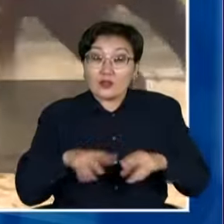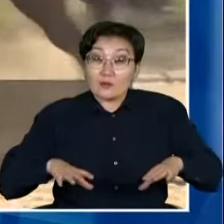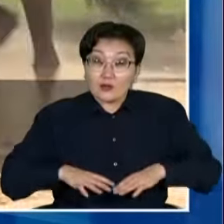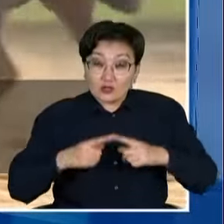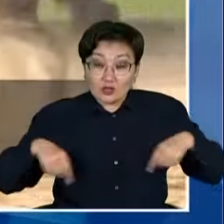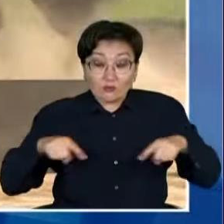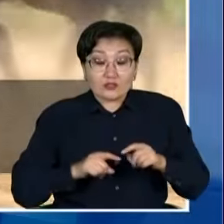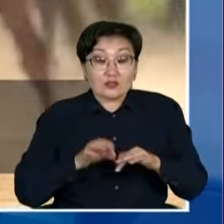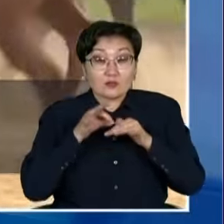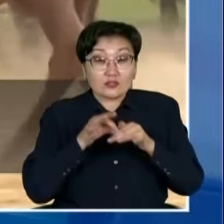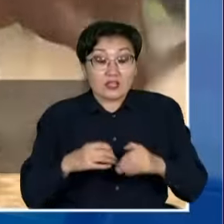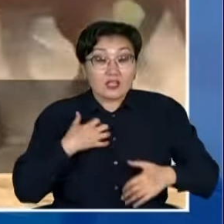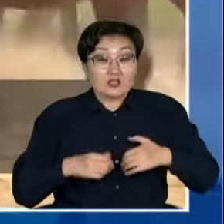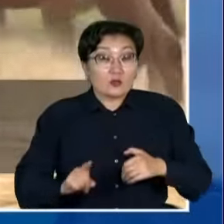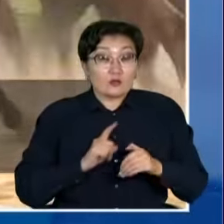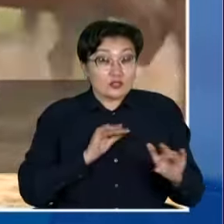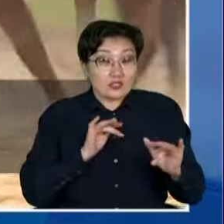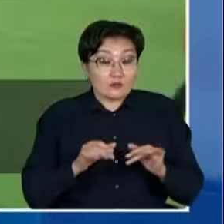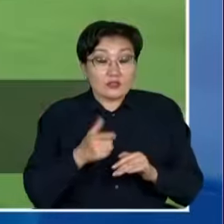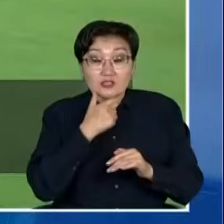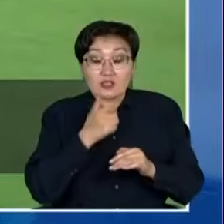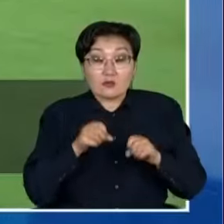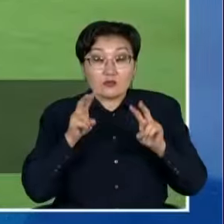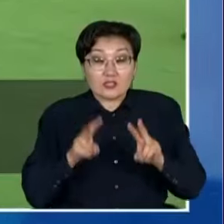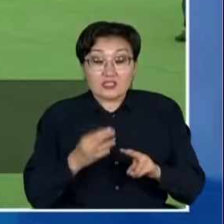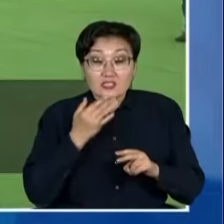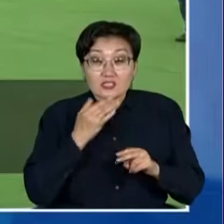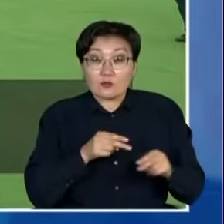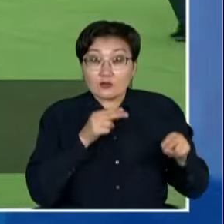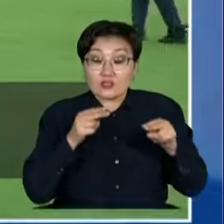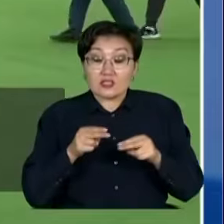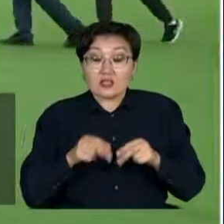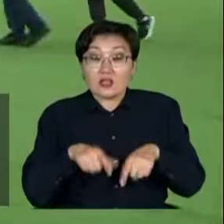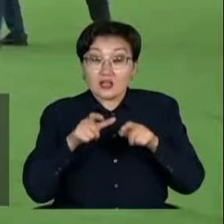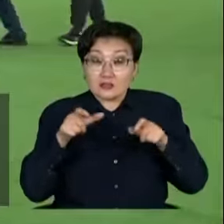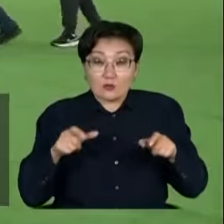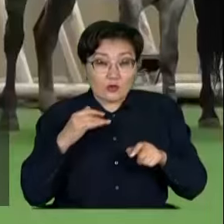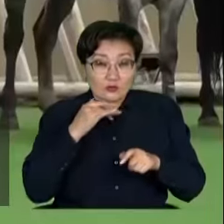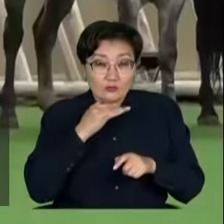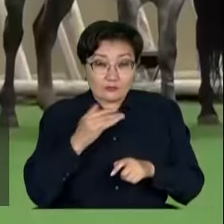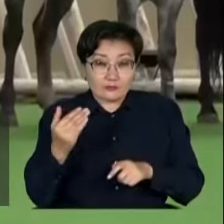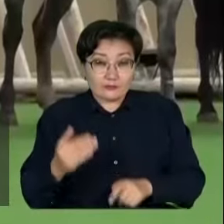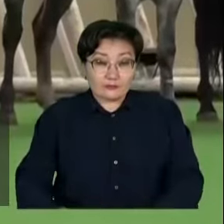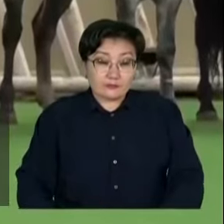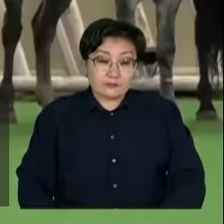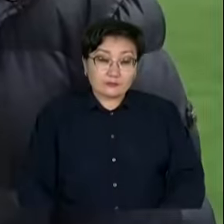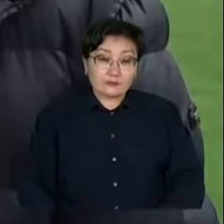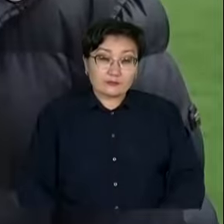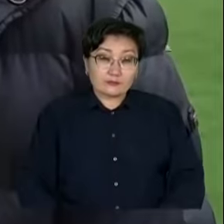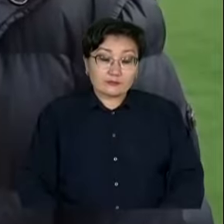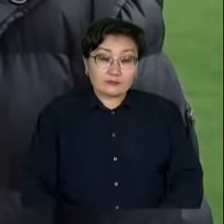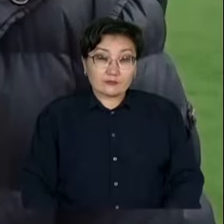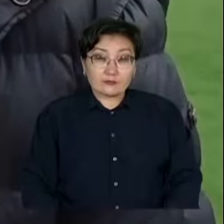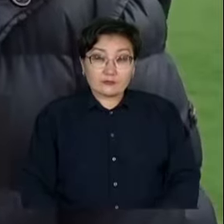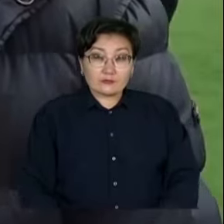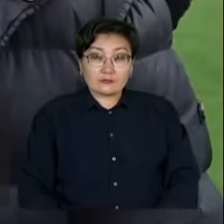асыға күткен шараны тамашалауға арнайы шетелден аттерлік келген жанкүйерлердің қарасы қалың. I